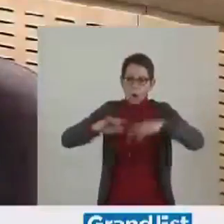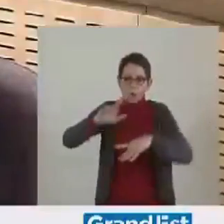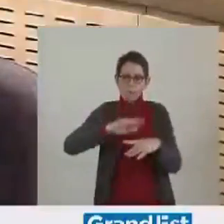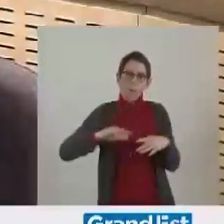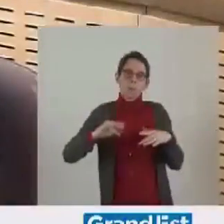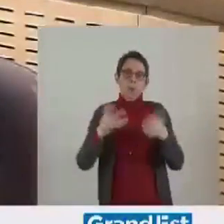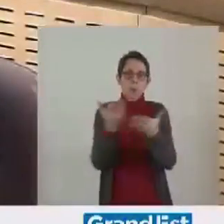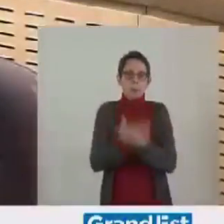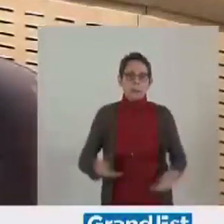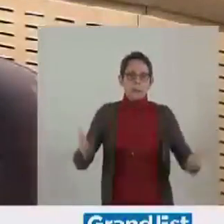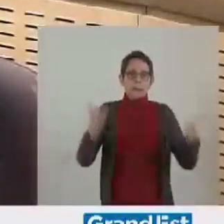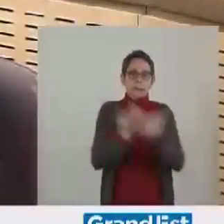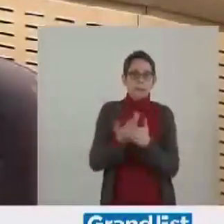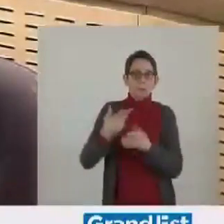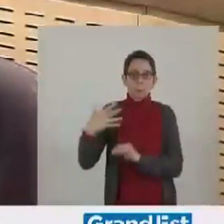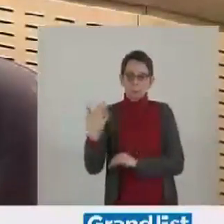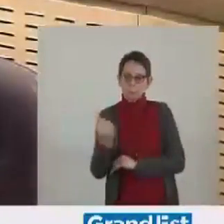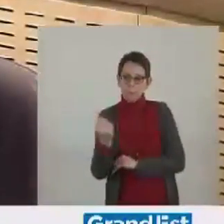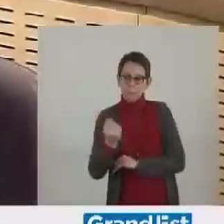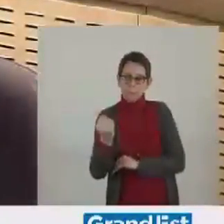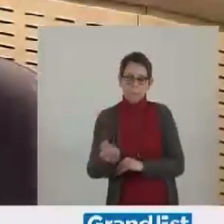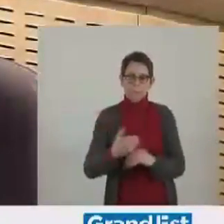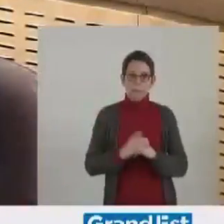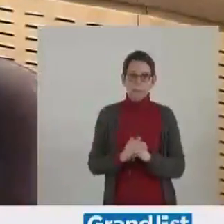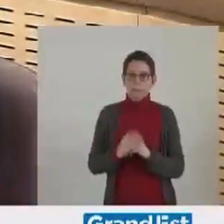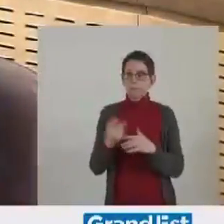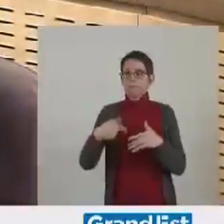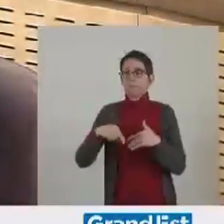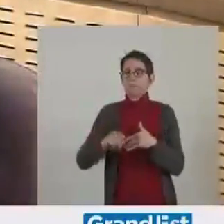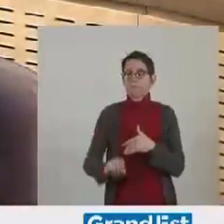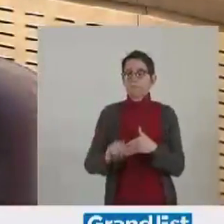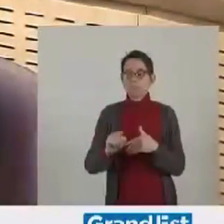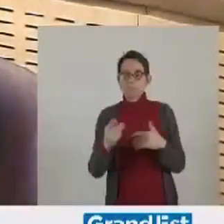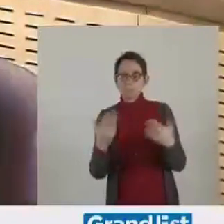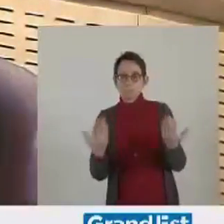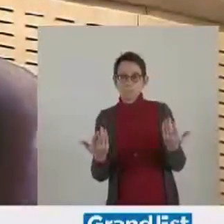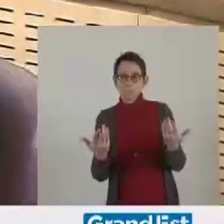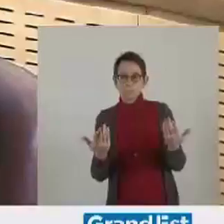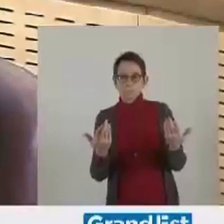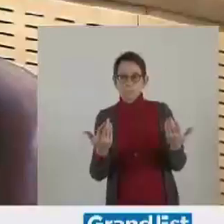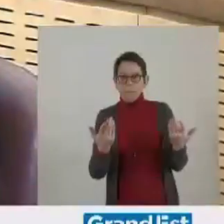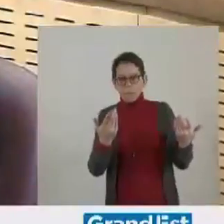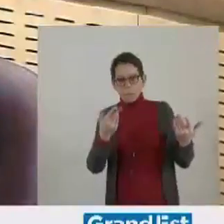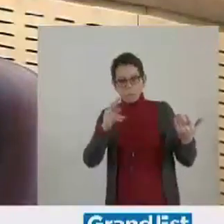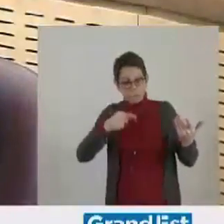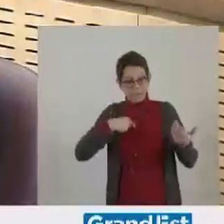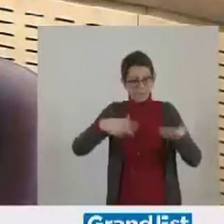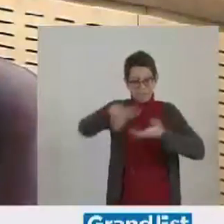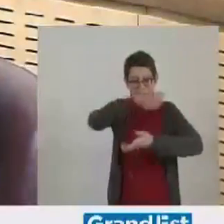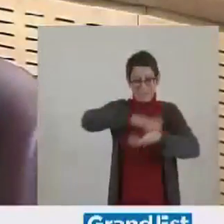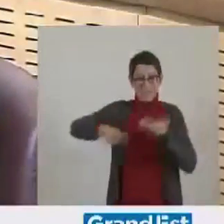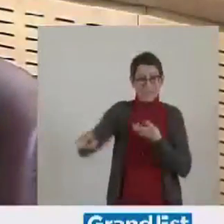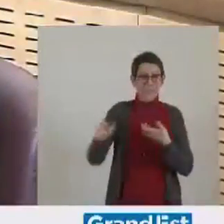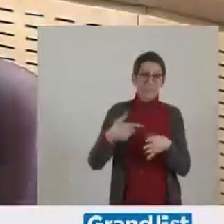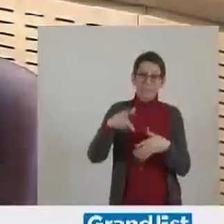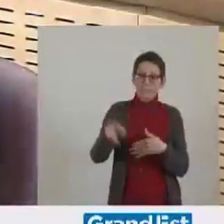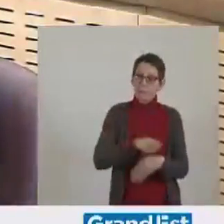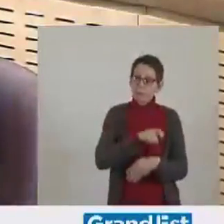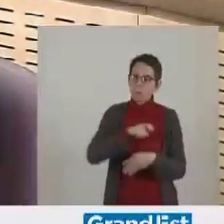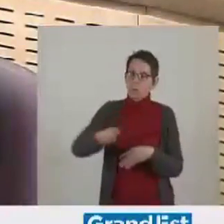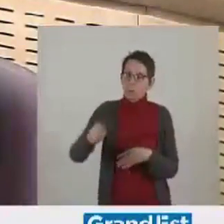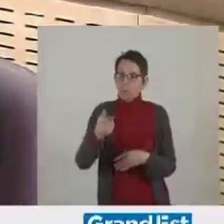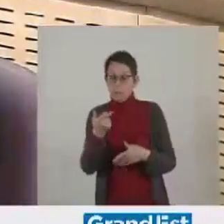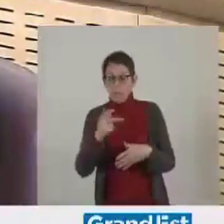cet égard, vous constaterez que certaines mesures adoptées à différentes échelles ne sont pas adaptées face à la crise environnementale auquel nous sommes